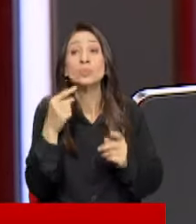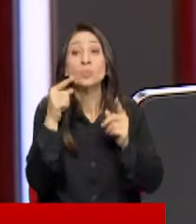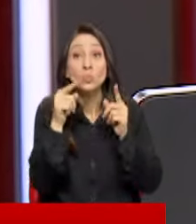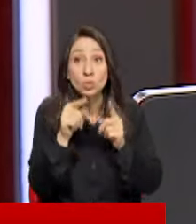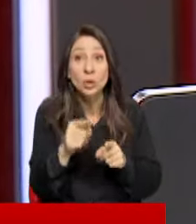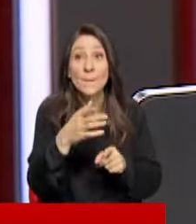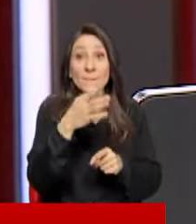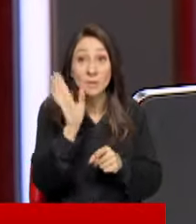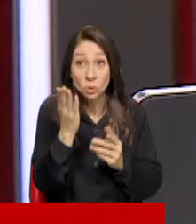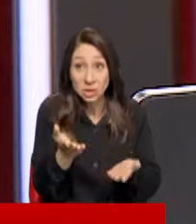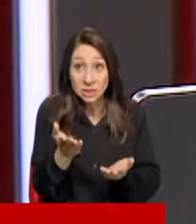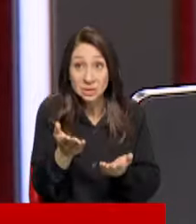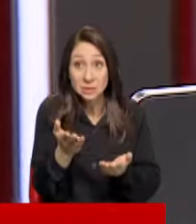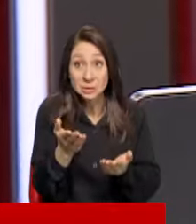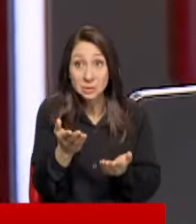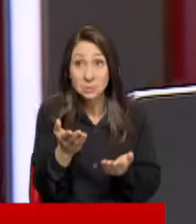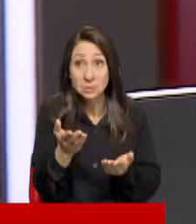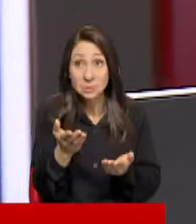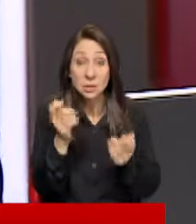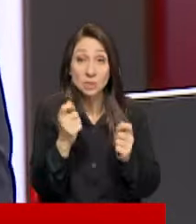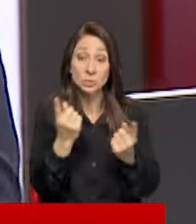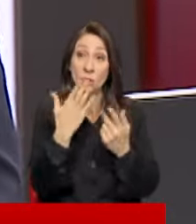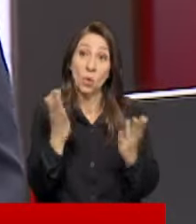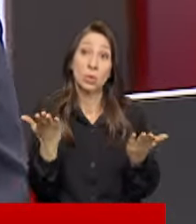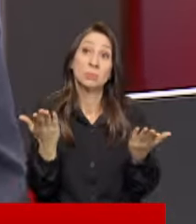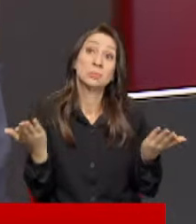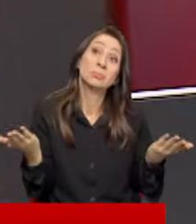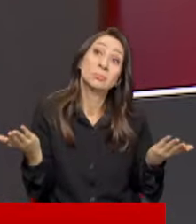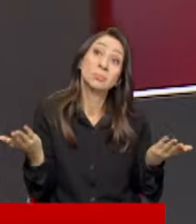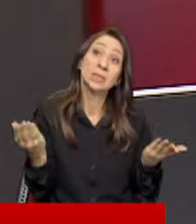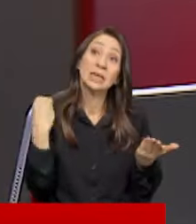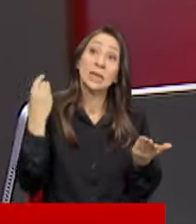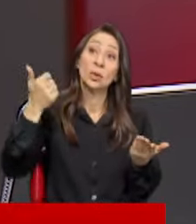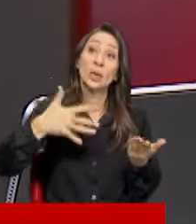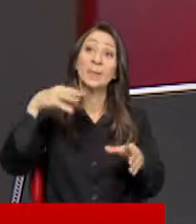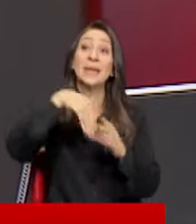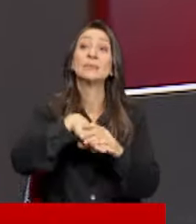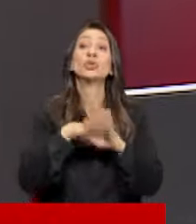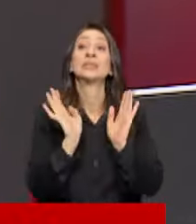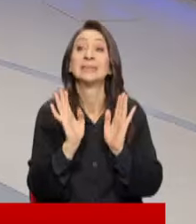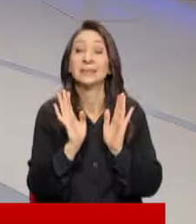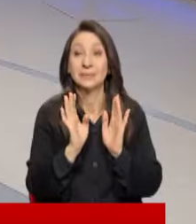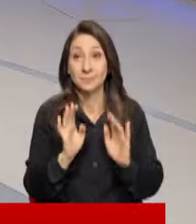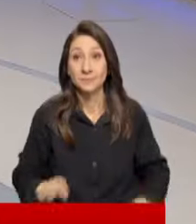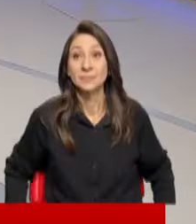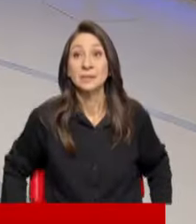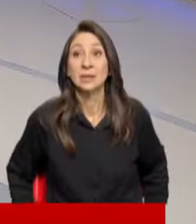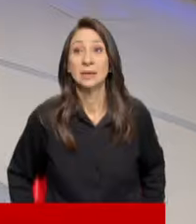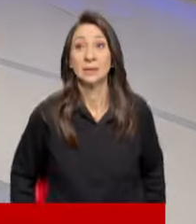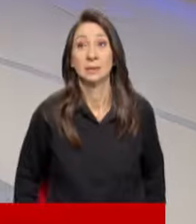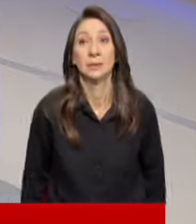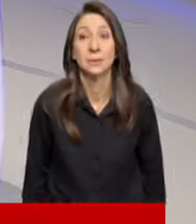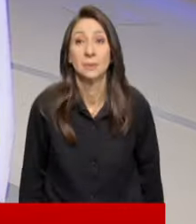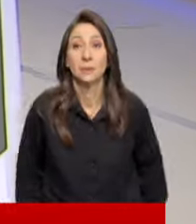bunu bilmiyorsanız eğer yapacak bir şey yok. O zaman yeni yönetimde yer almayacaksınız. Şimdi işbirliği